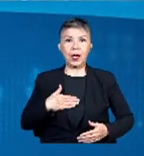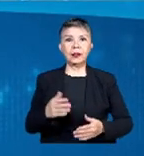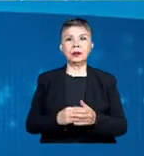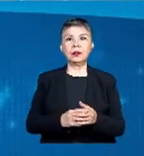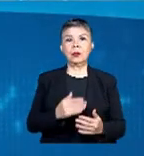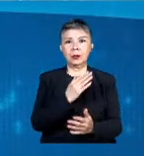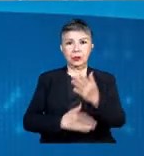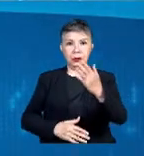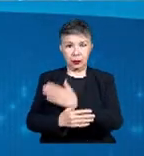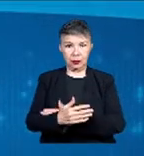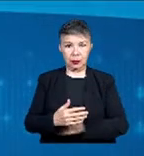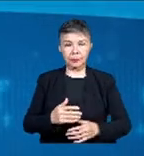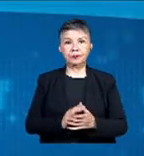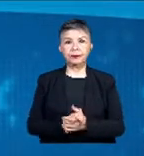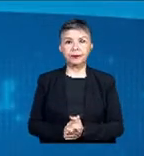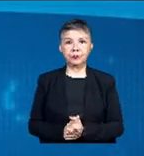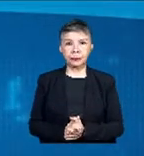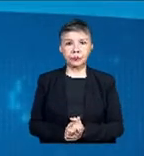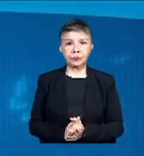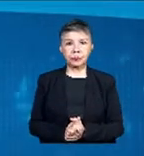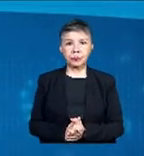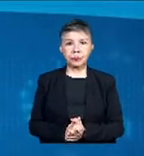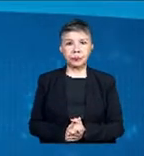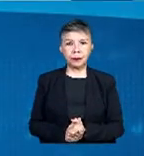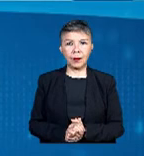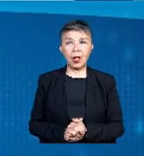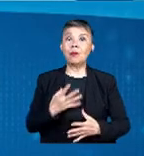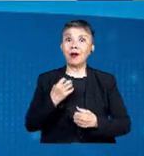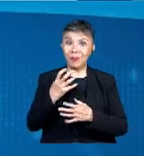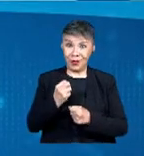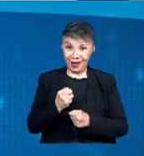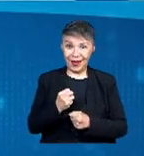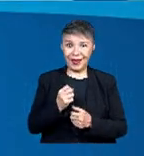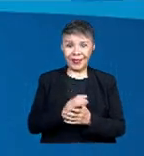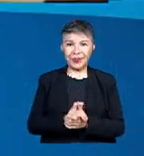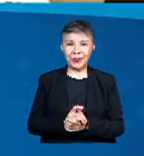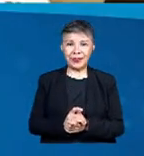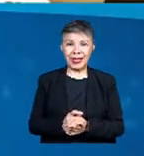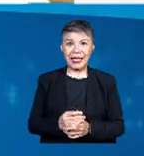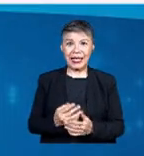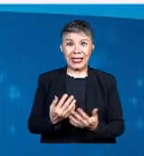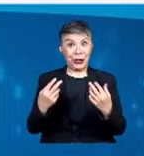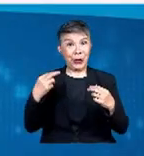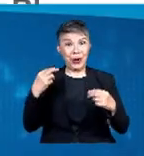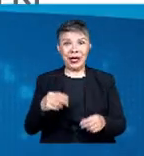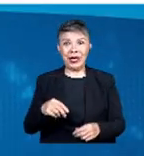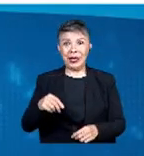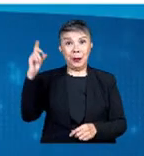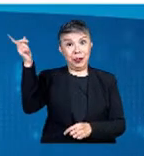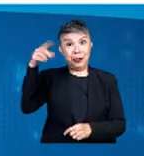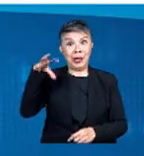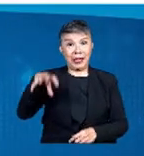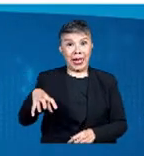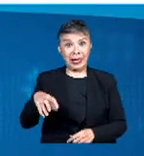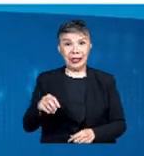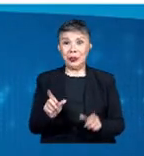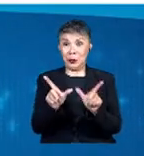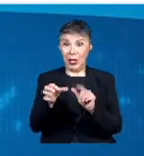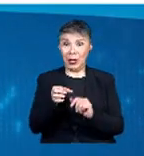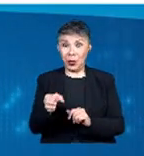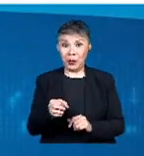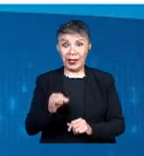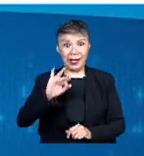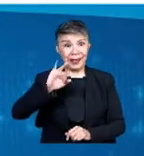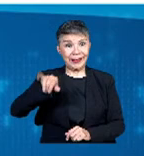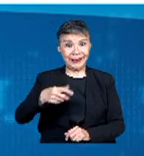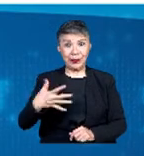penyandang disabilitas. Ya, mudah-mudahan ini juga didengarkan ya, tidak hanya oleh Wali Kota